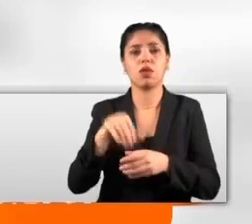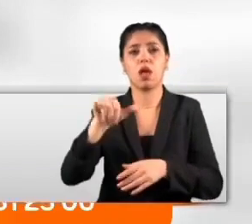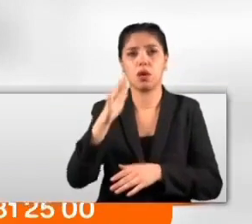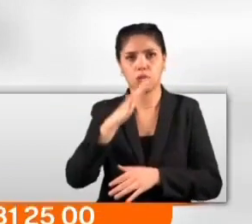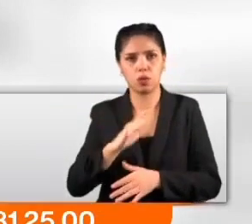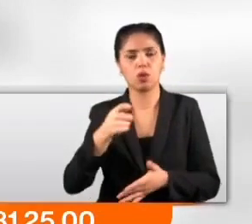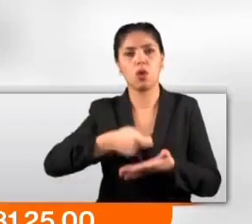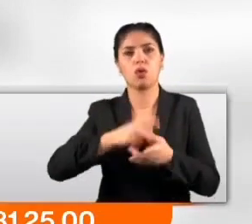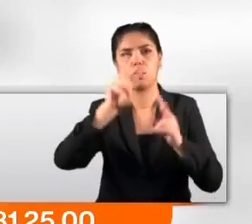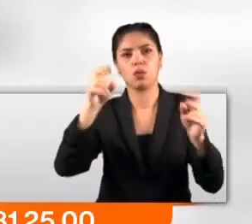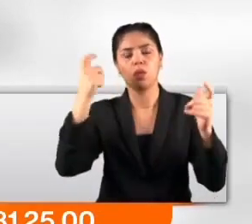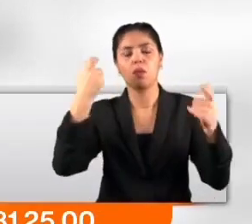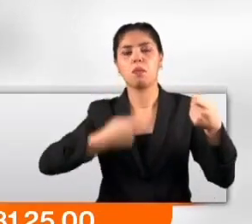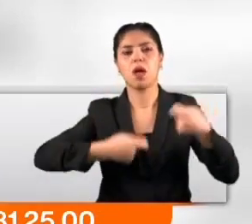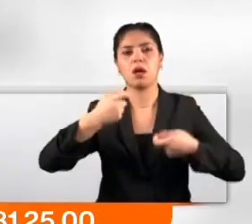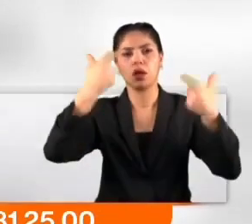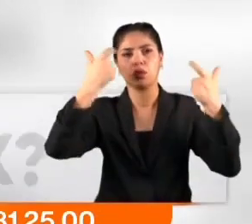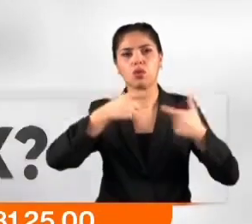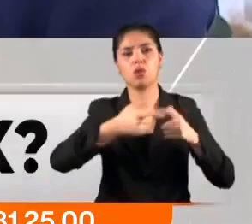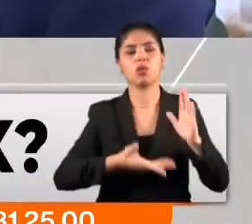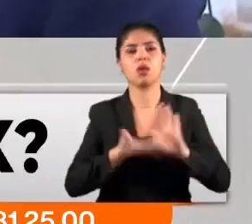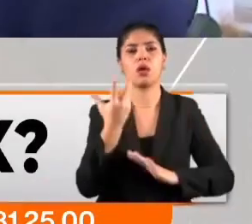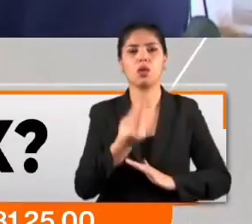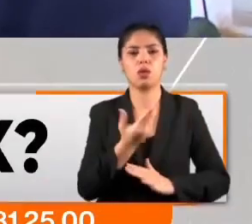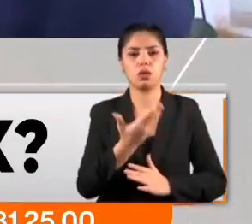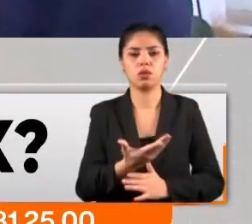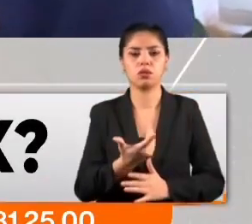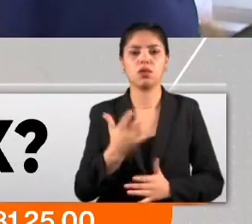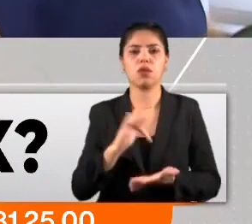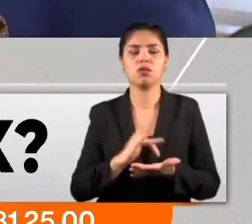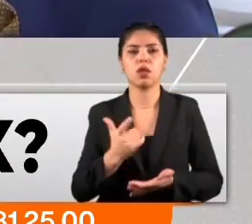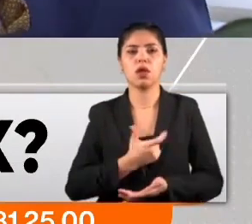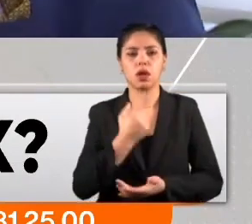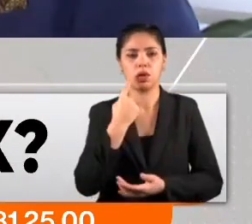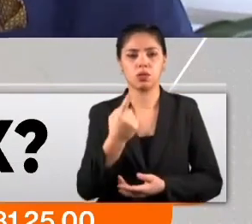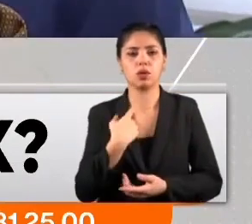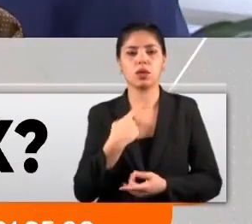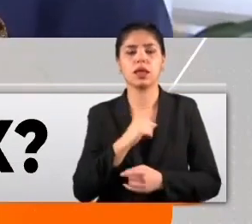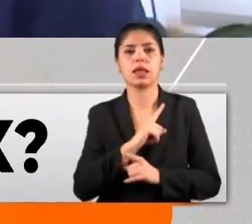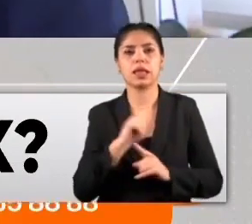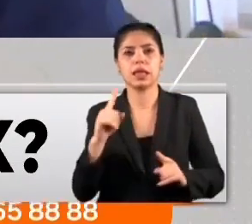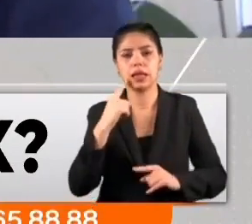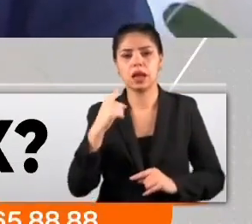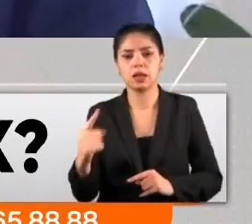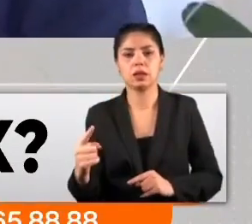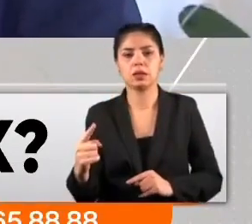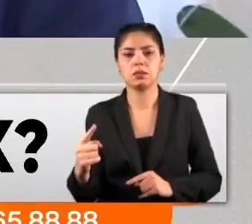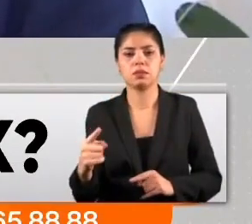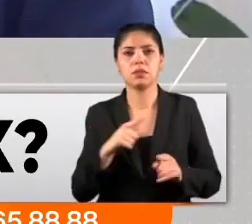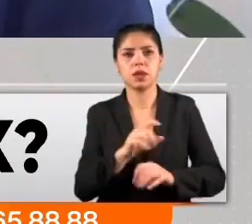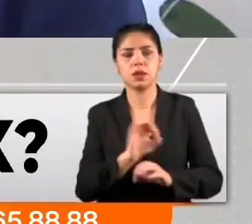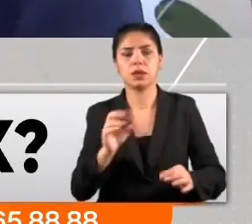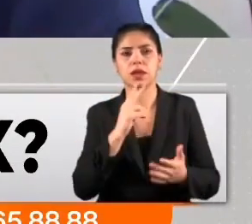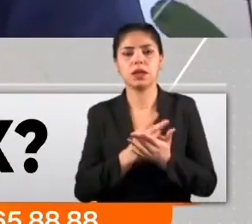ödeme konusunda banka sorumluluğu ortadan kalkacak. Ceza hukuku anlamında da biz bu takipçiliğe itirazımız neticesinde takipçilik